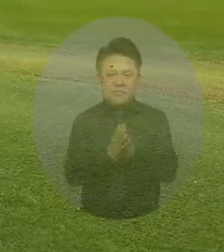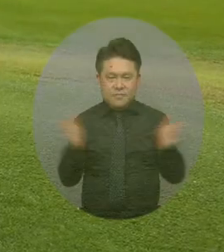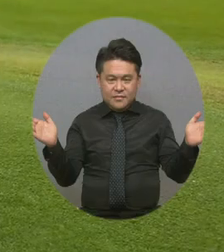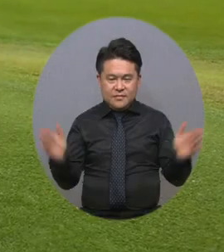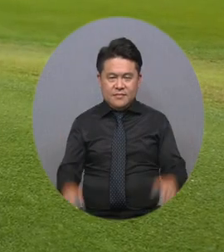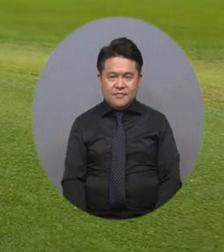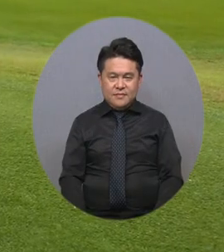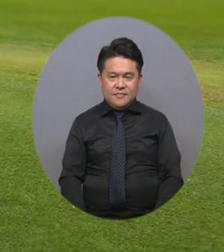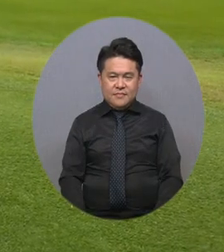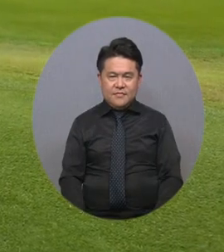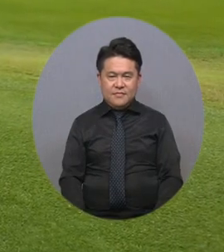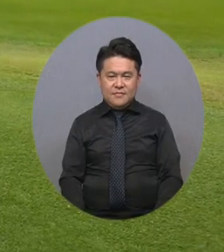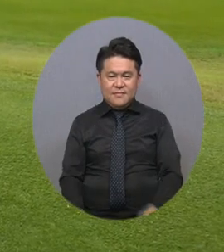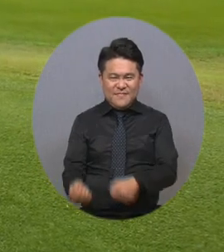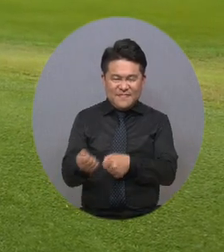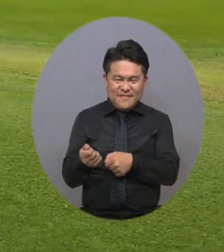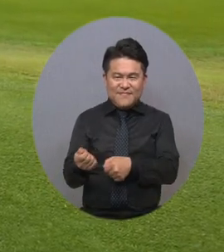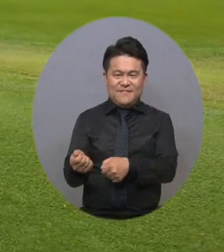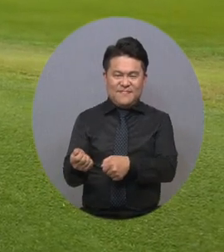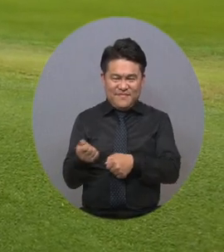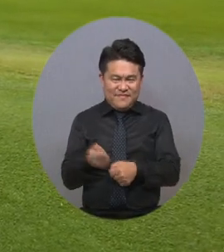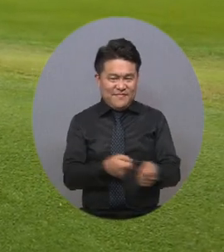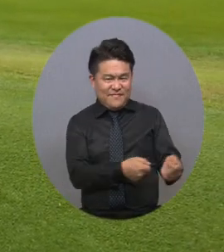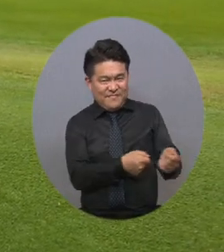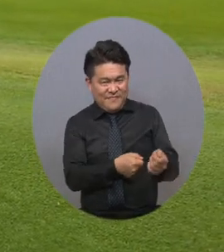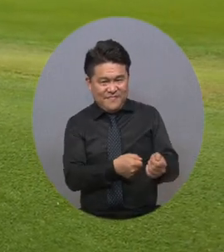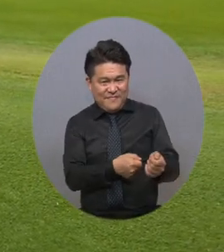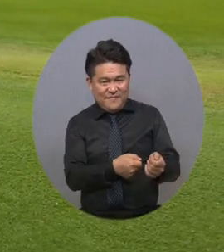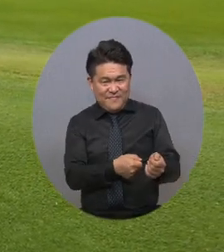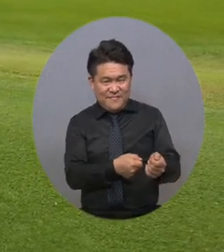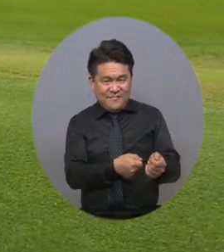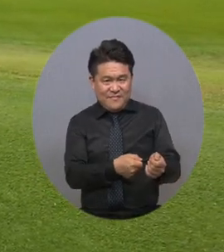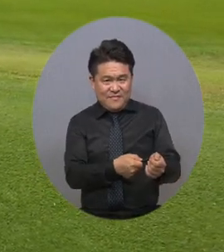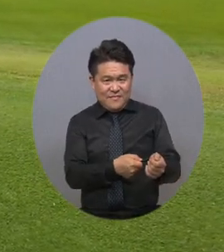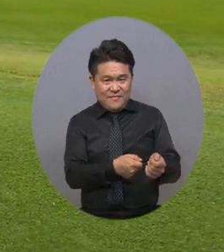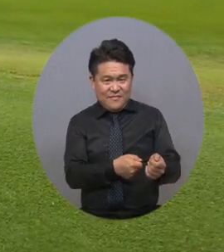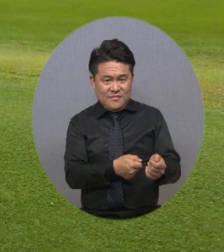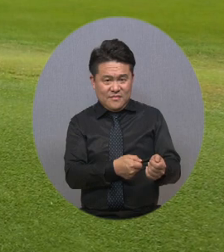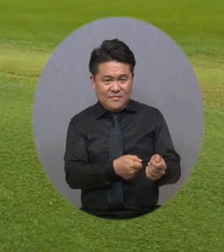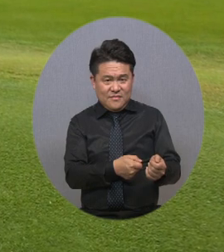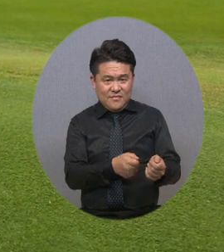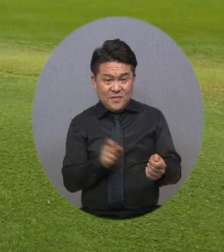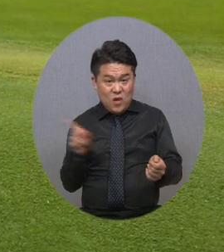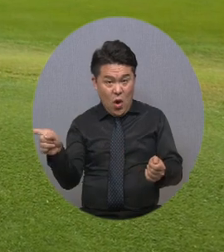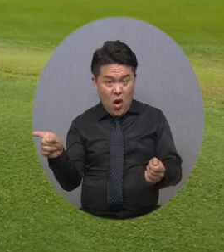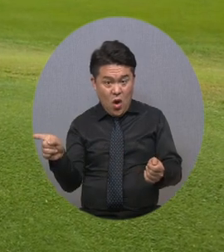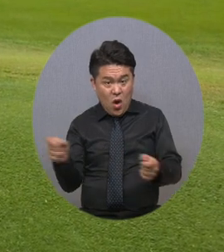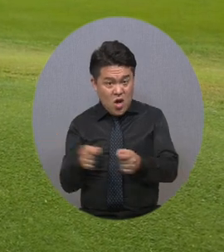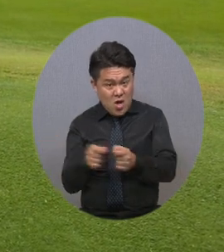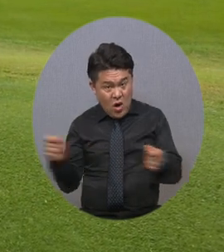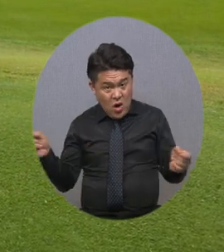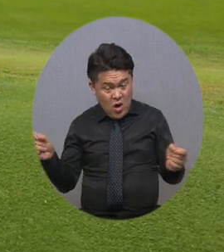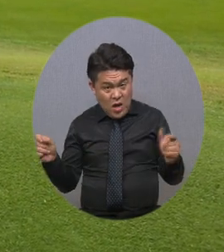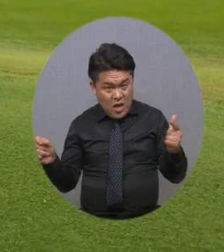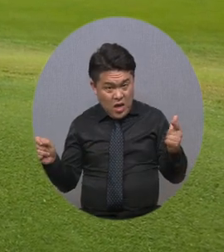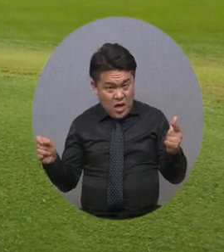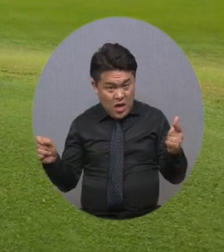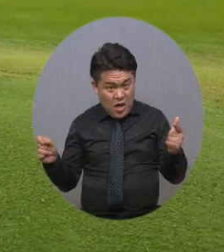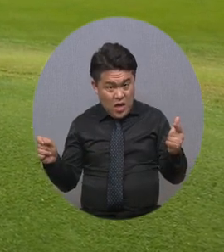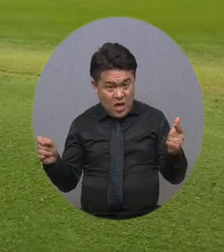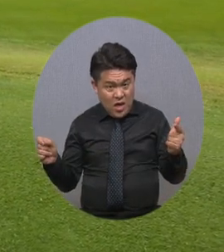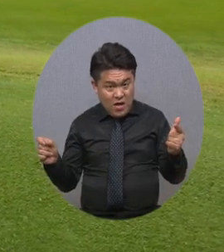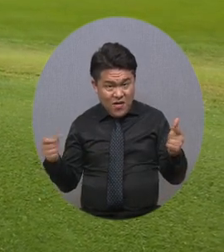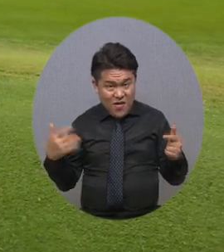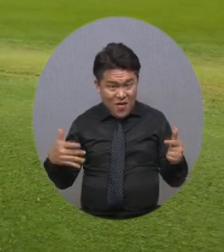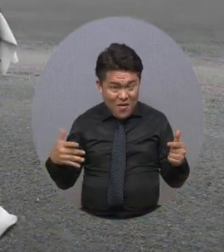시작. 으짜 으짜. 어? 아, 그 길다. 어? 아니에요. 오! 어? 어? 오! 오!